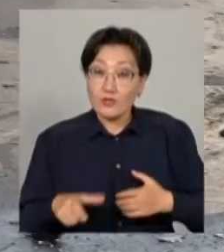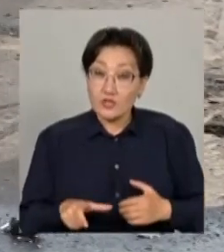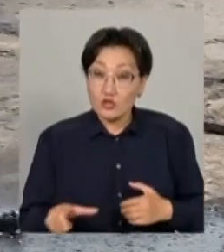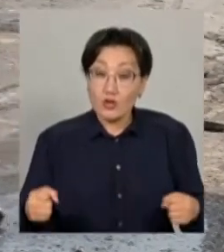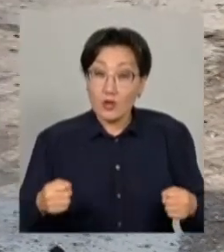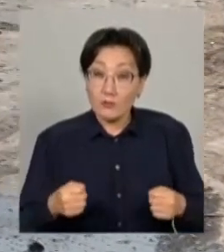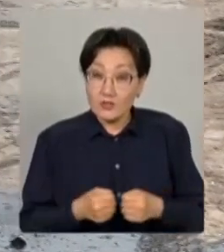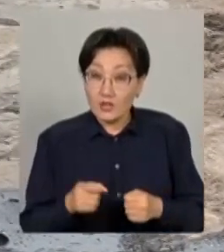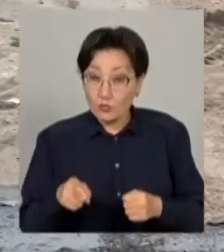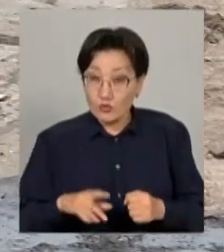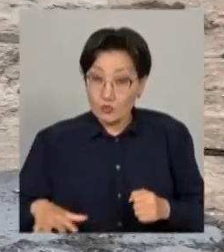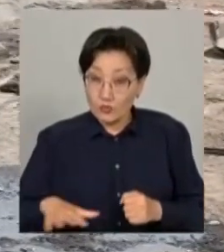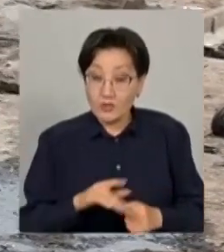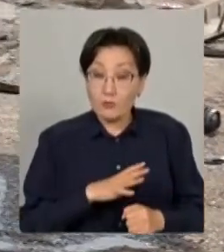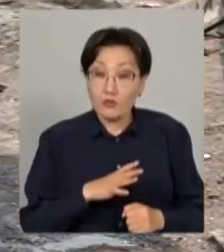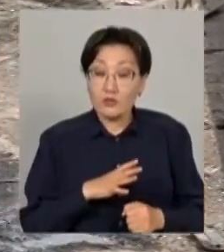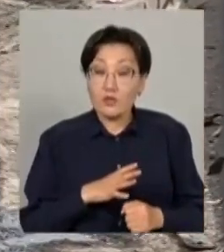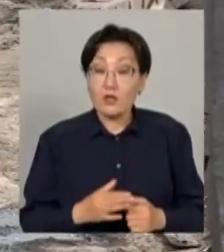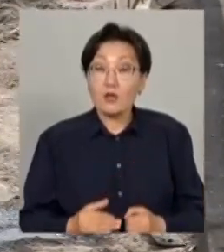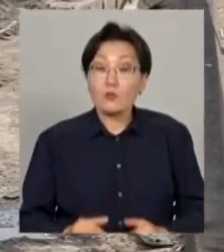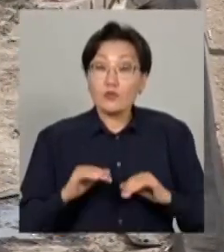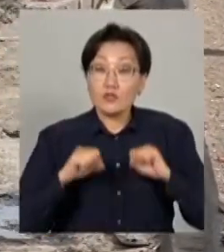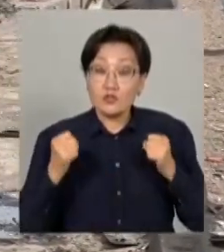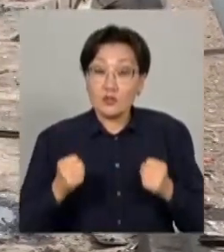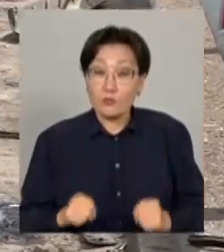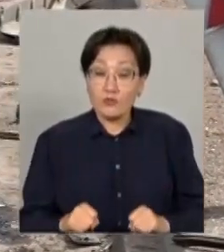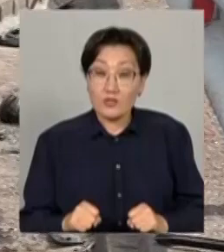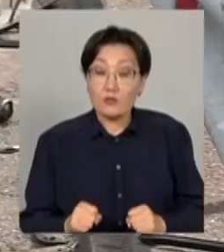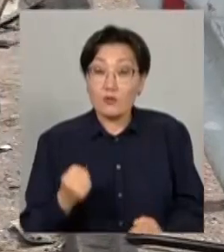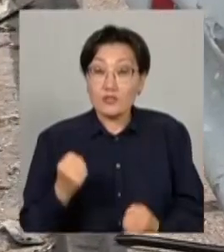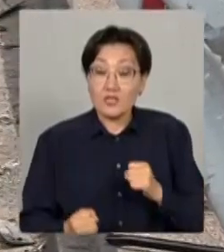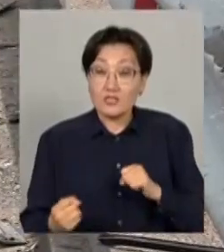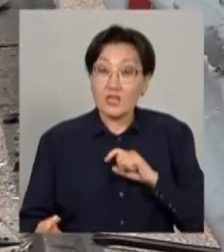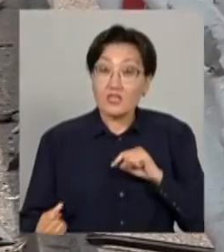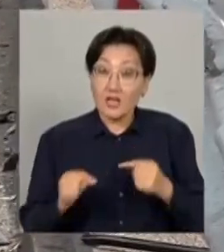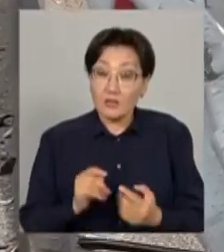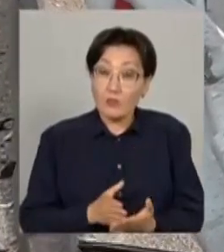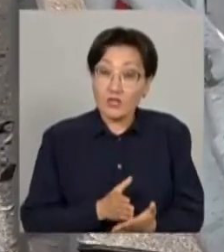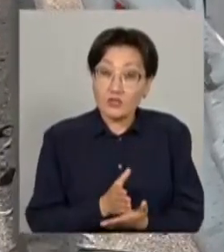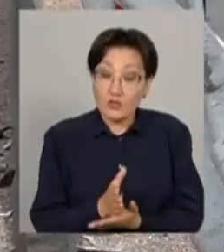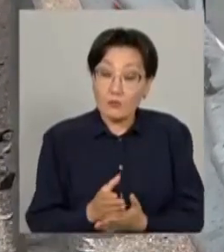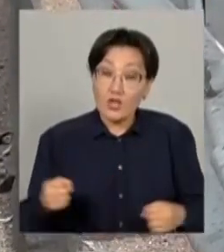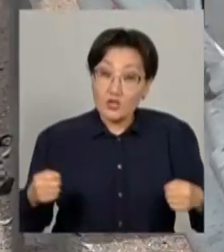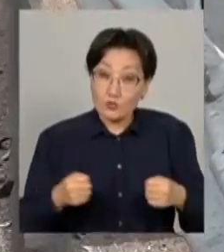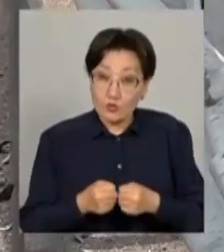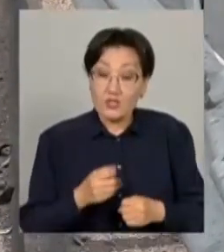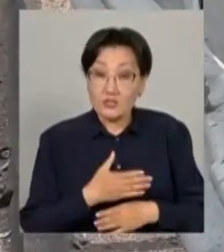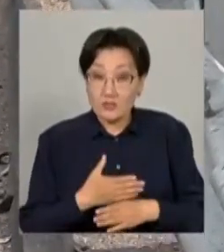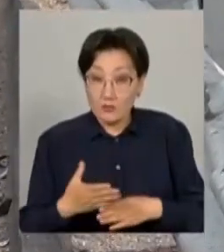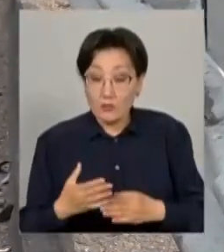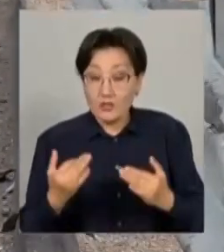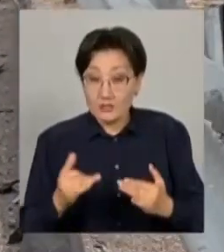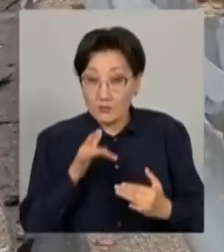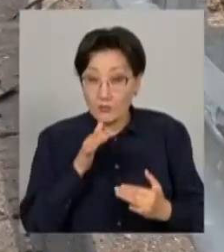апаты міне дәл осы жерде орын алған. Жоғары жылдамдықпен келген көліктер қарама-қарсы бағытқа шығып барып соқтығысқан екен. Ал